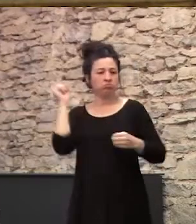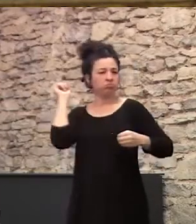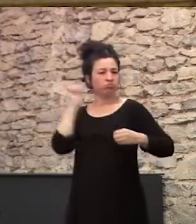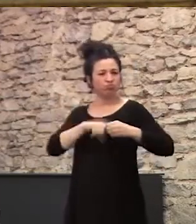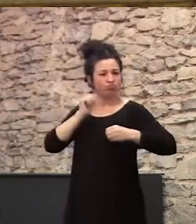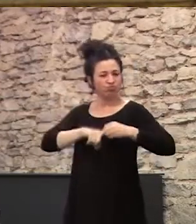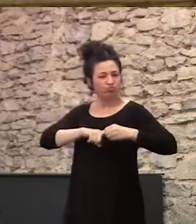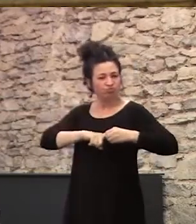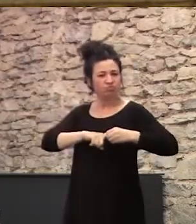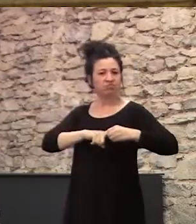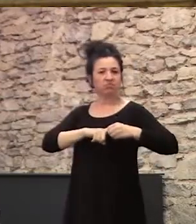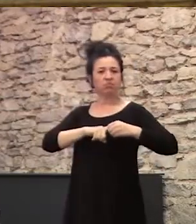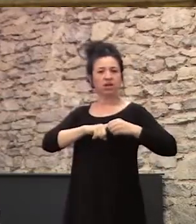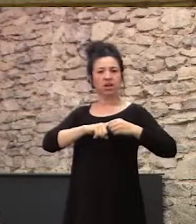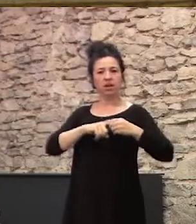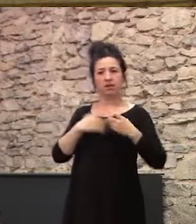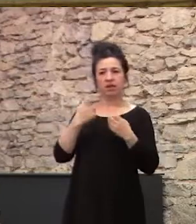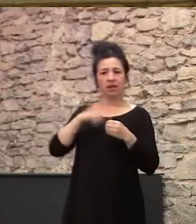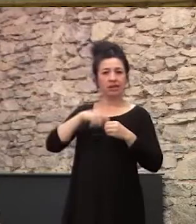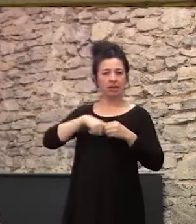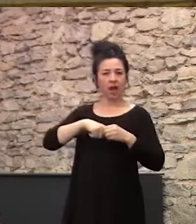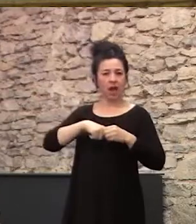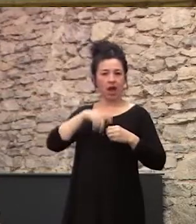militantea, herri honetako militantzia